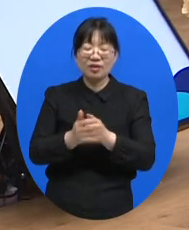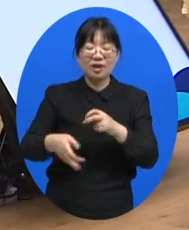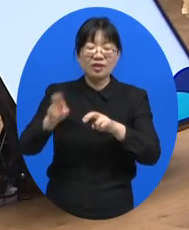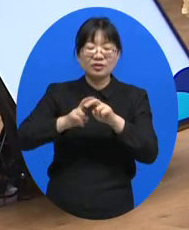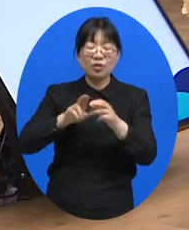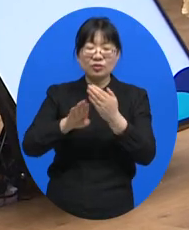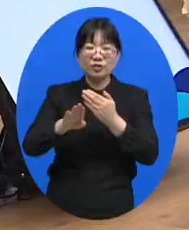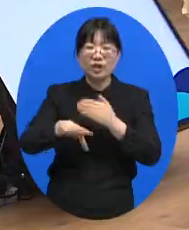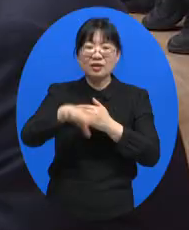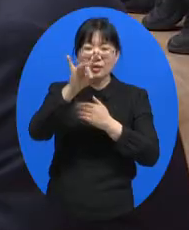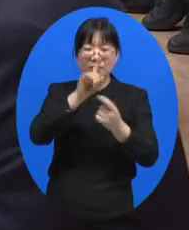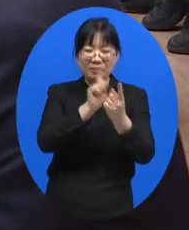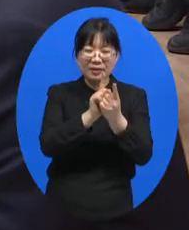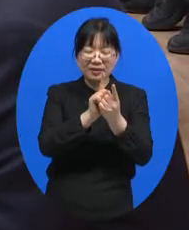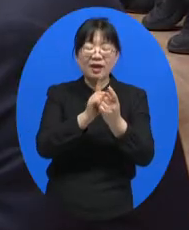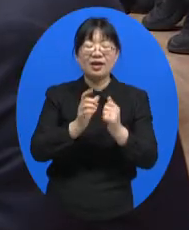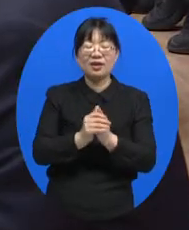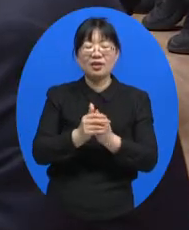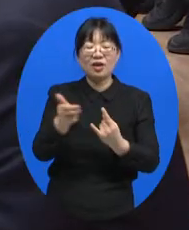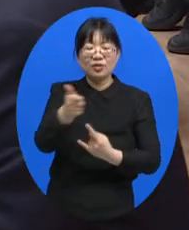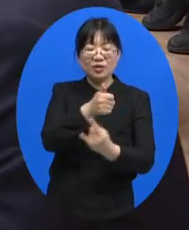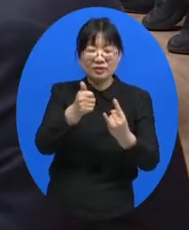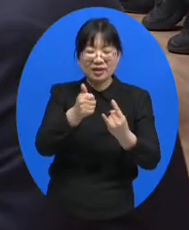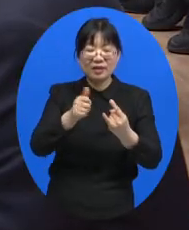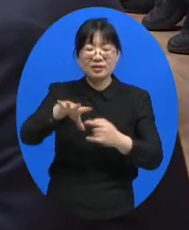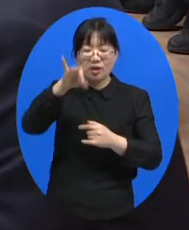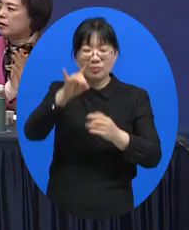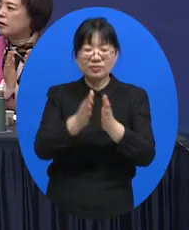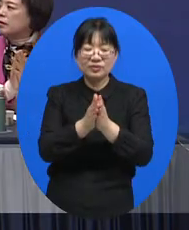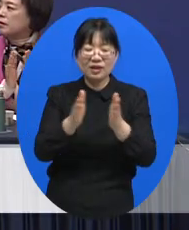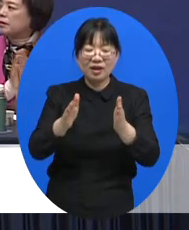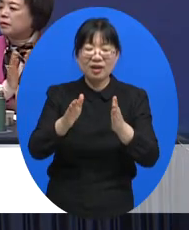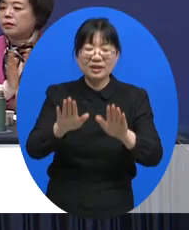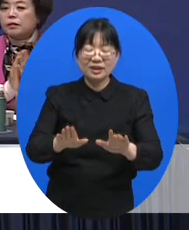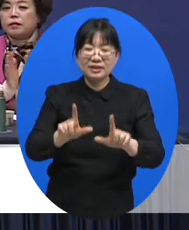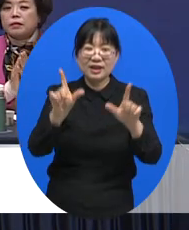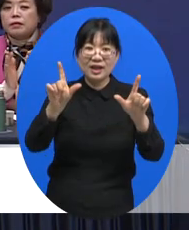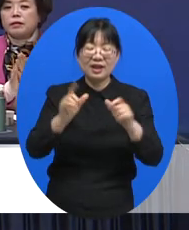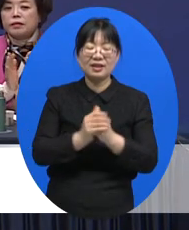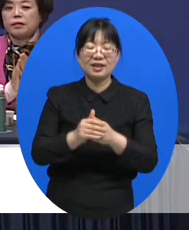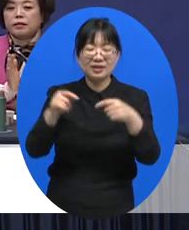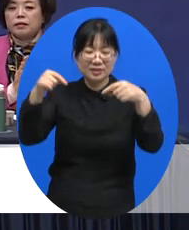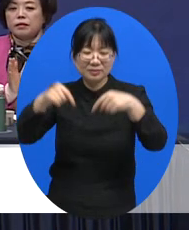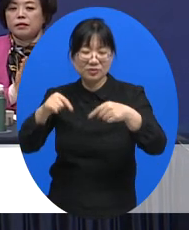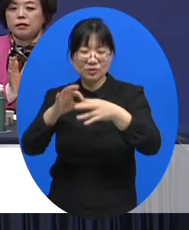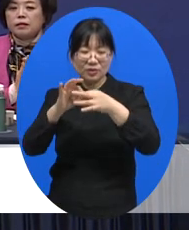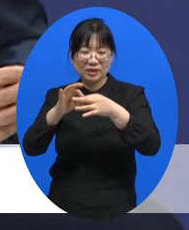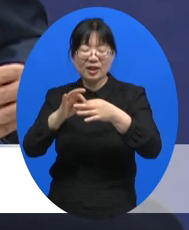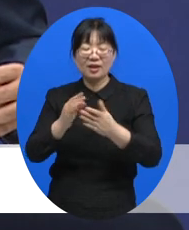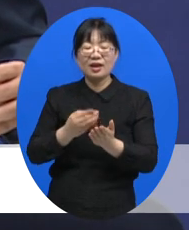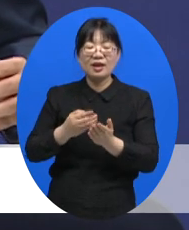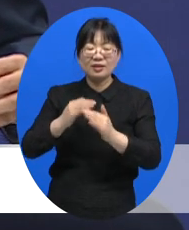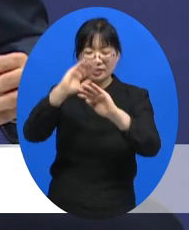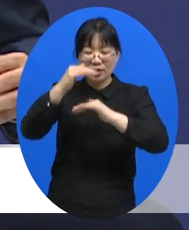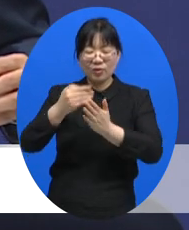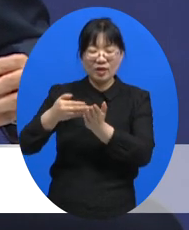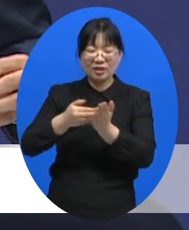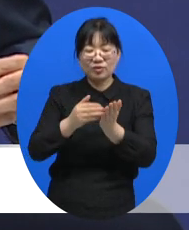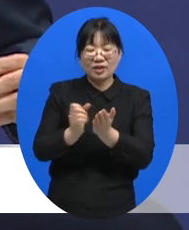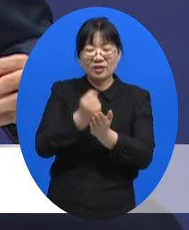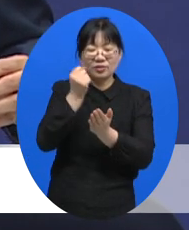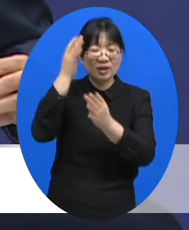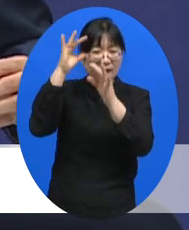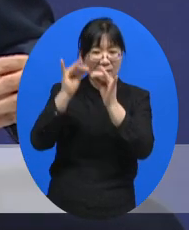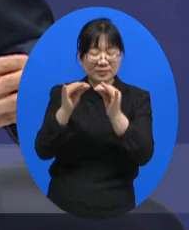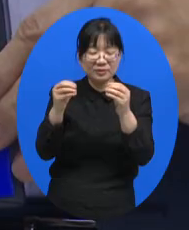군수들과 처음 만난 자리에서 약속한 위원회가 처음으로 열린 겁니다. 이날 위원회에서는 지난달 실무 협의회를 통해 도출된 안건을 바탕으로